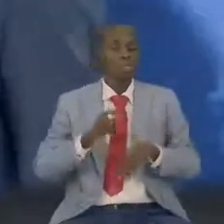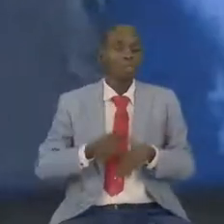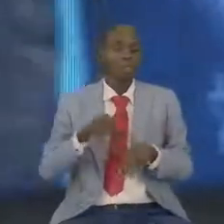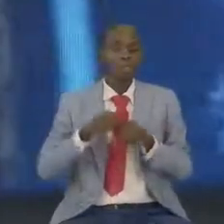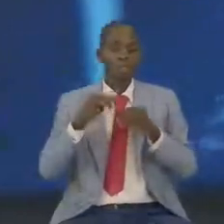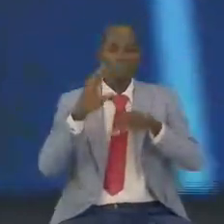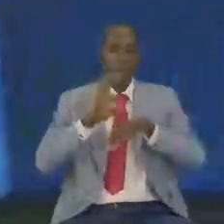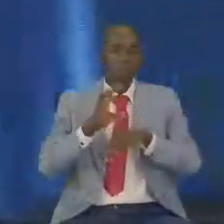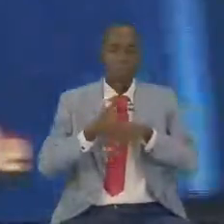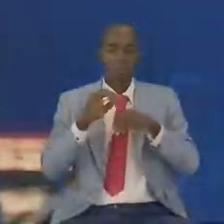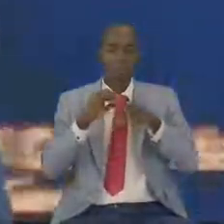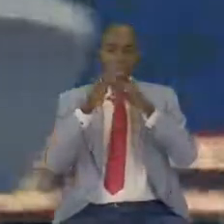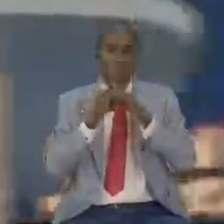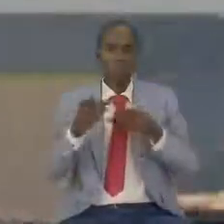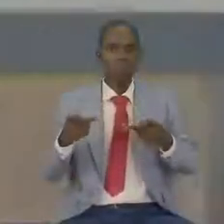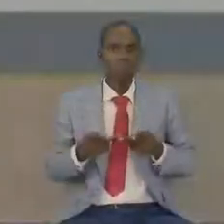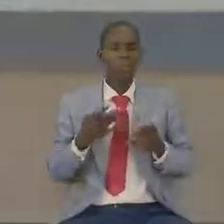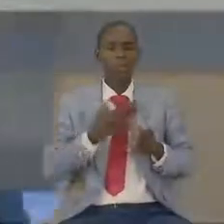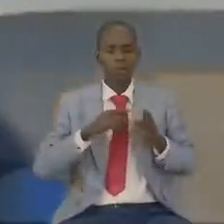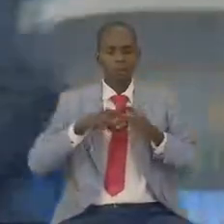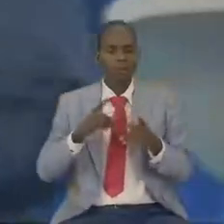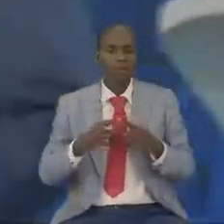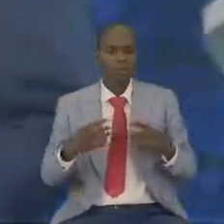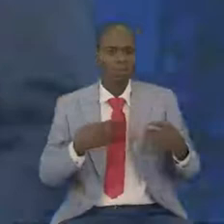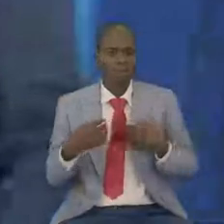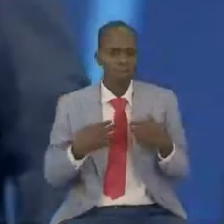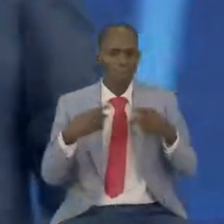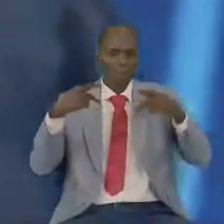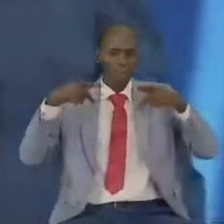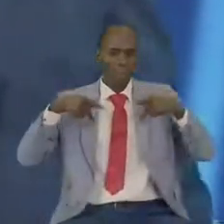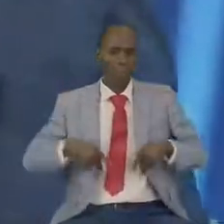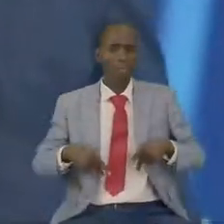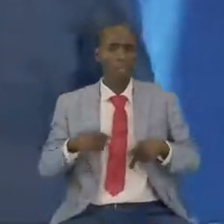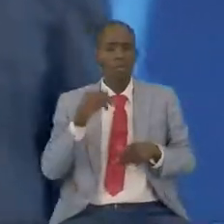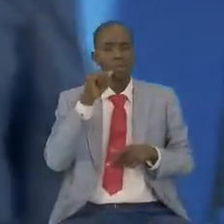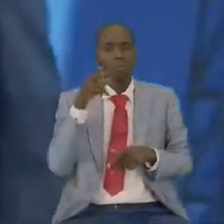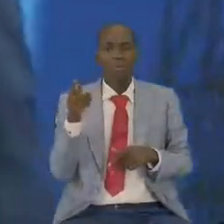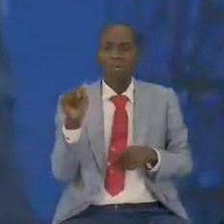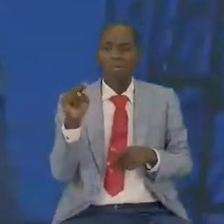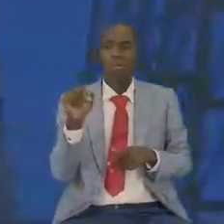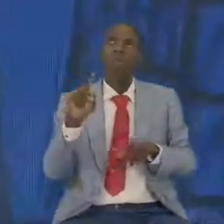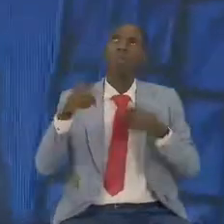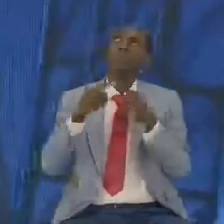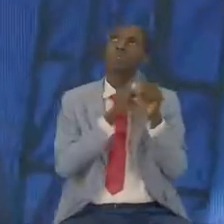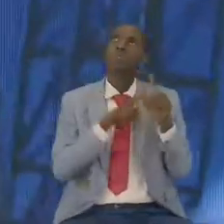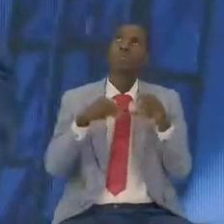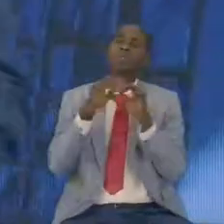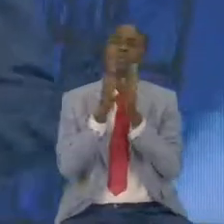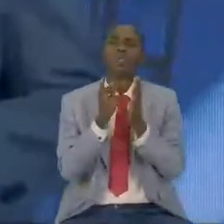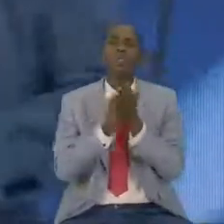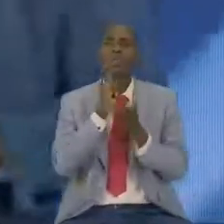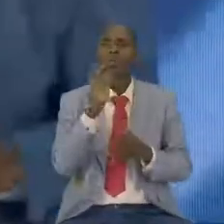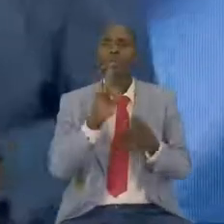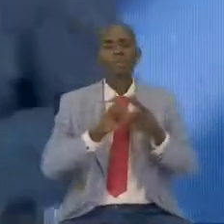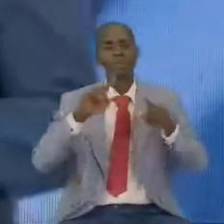culte. Et pour commencer à se plaindre personnellement, elle est allée au Seigneur dans la prière. C'est là où il faut aller.